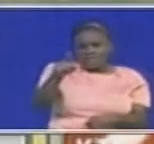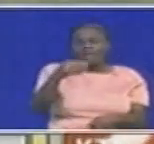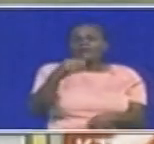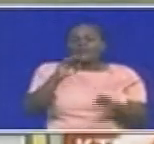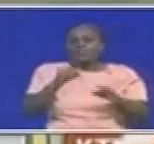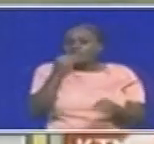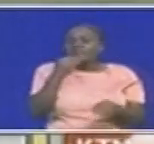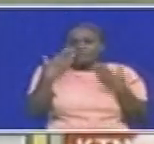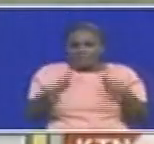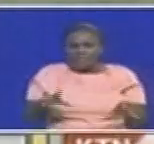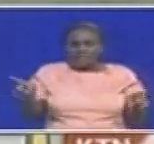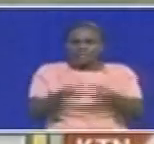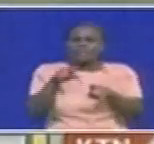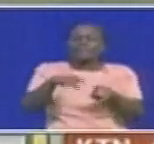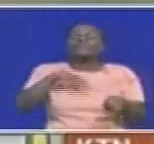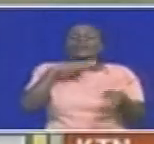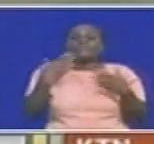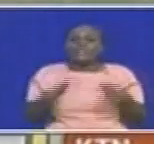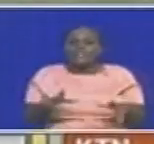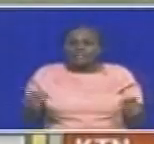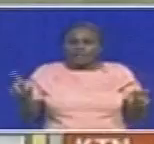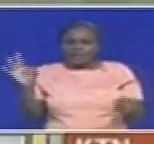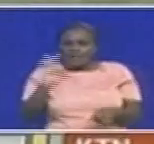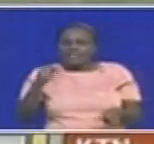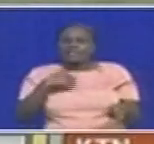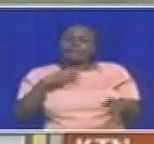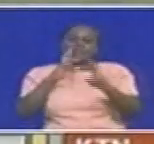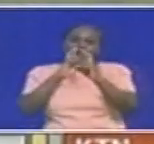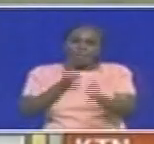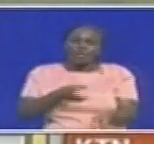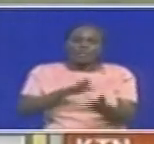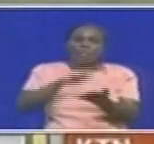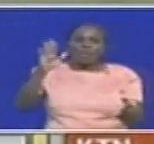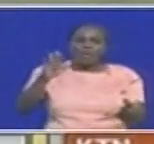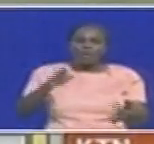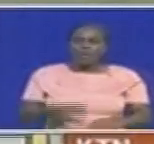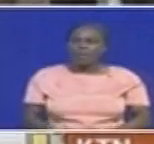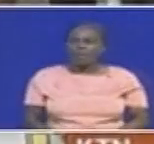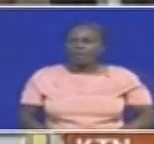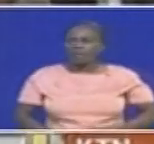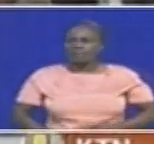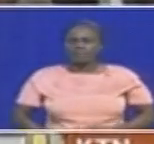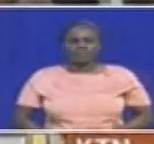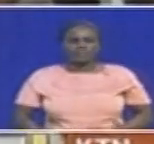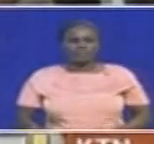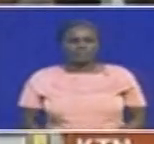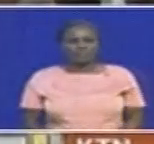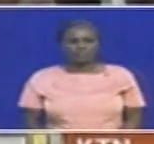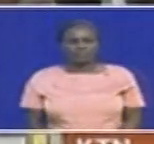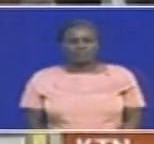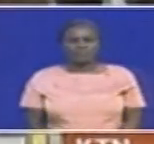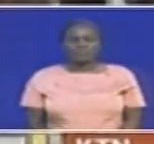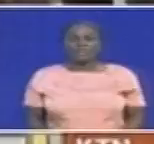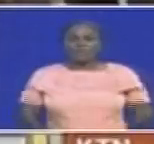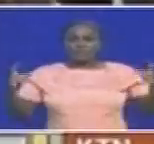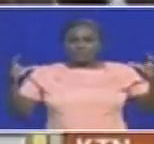huyo akiwa amefariki. Francis Mtalaki na taarifa hiyo. Wakazi